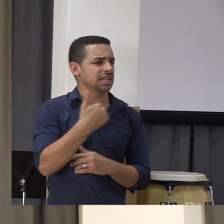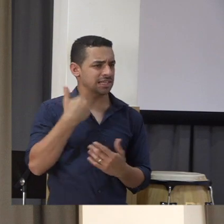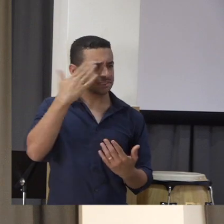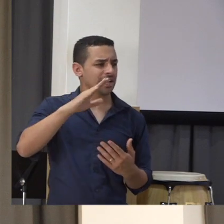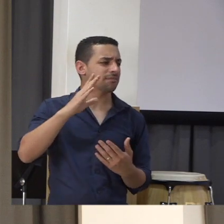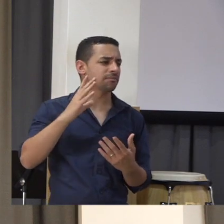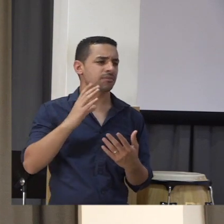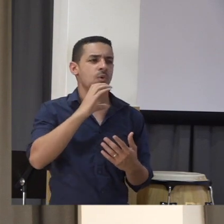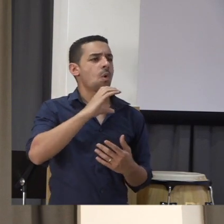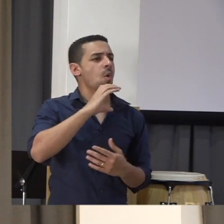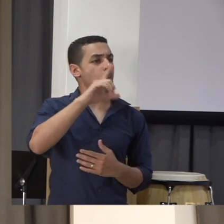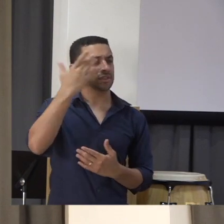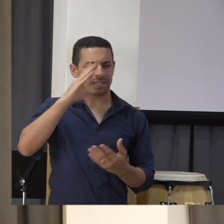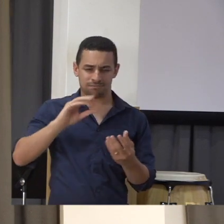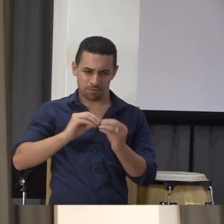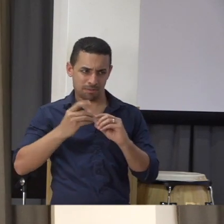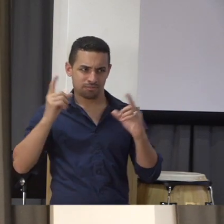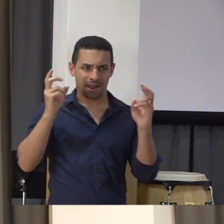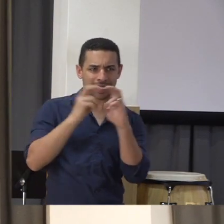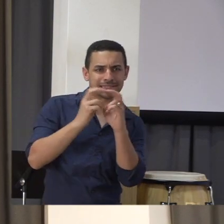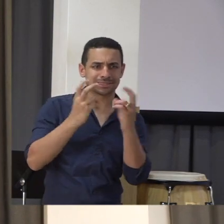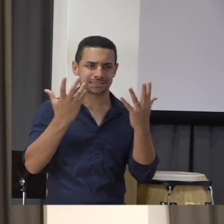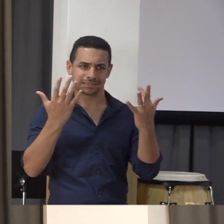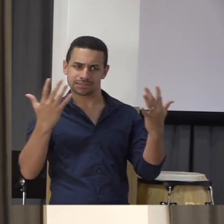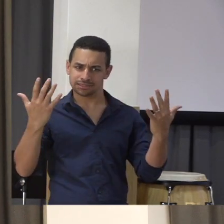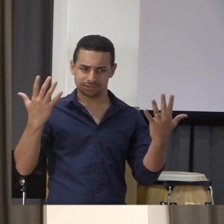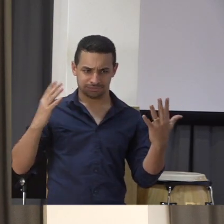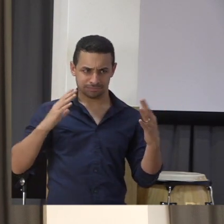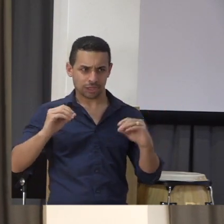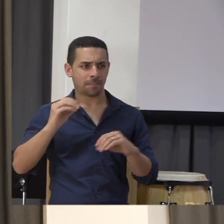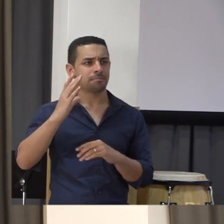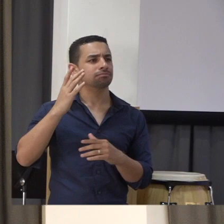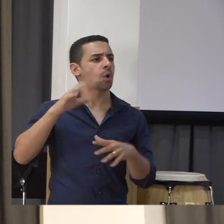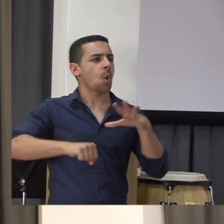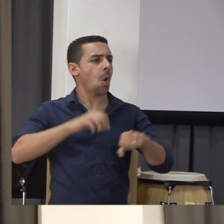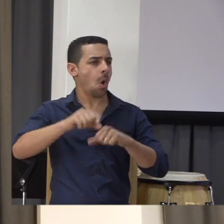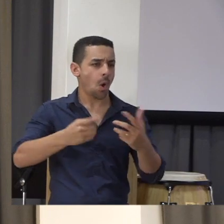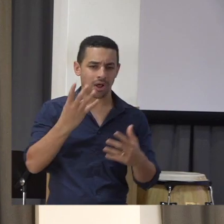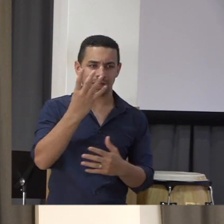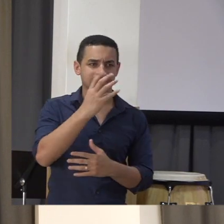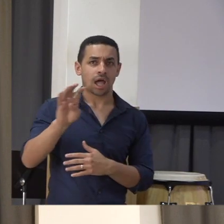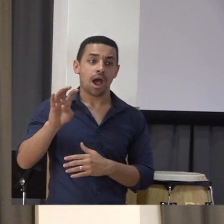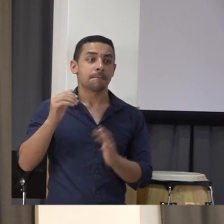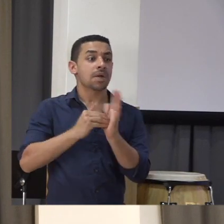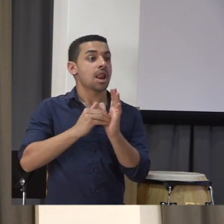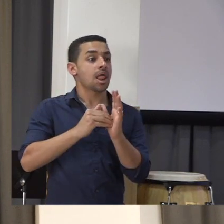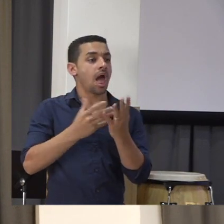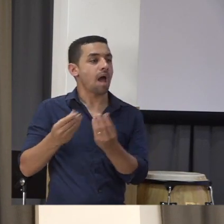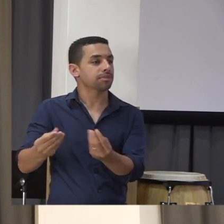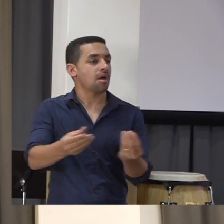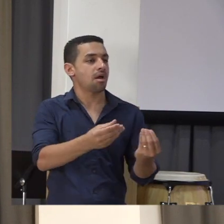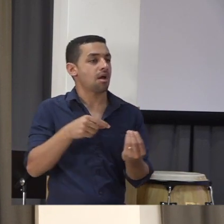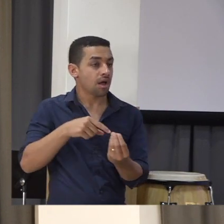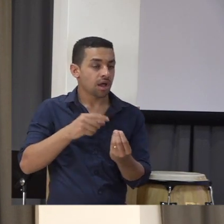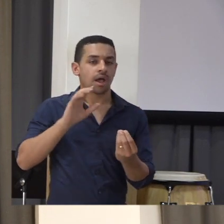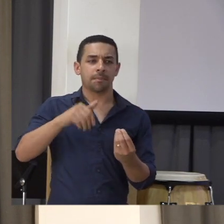délestage. L'électricité mise en place par le colon pour 400 000 habitants et après la